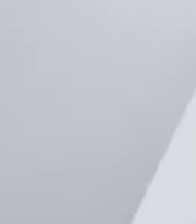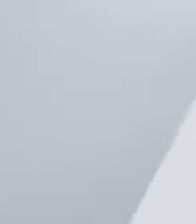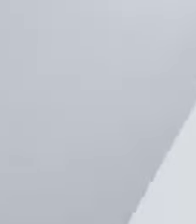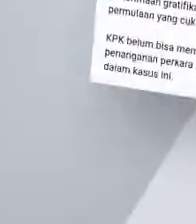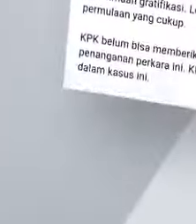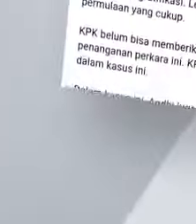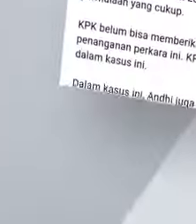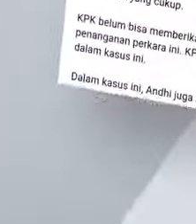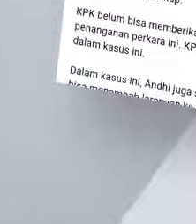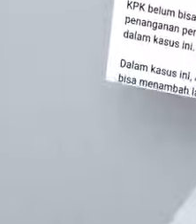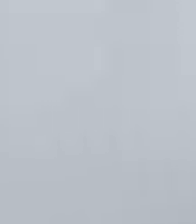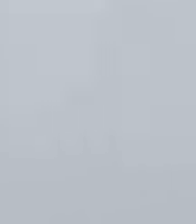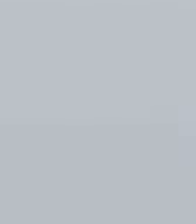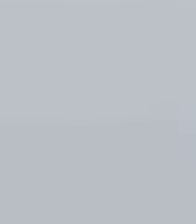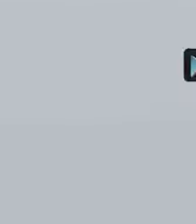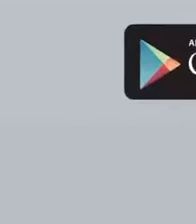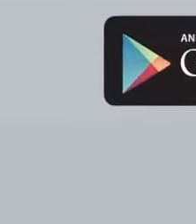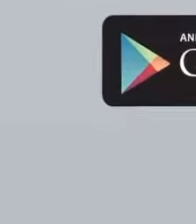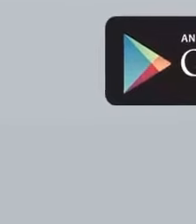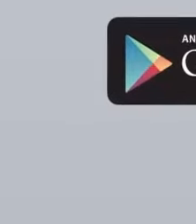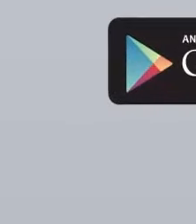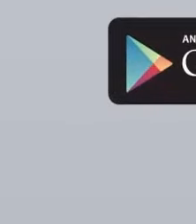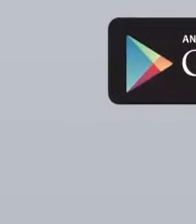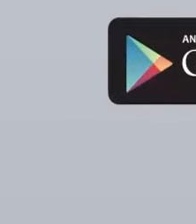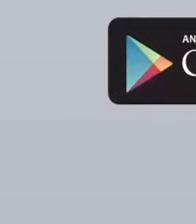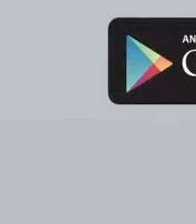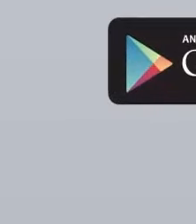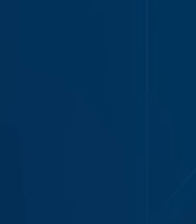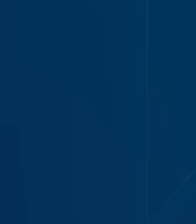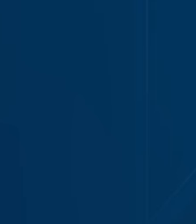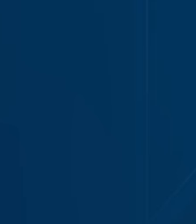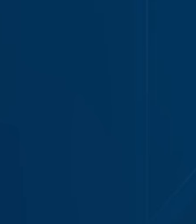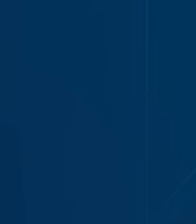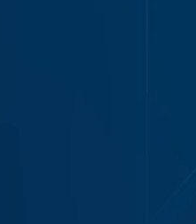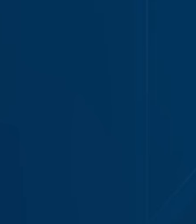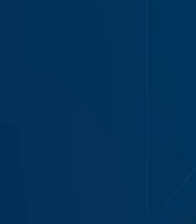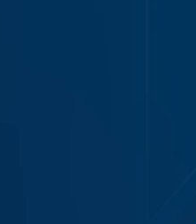baru mendapatkan informasi download Metro TV extn sekarang